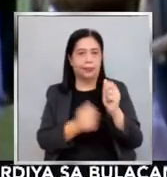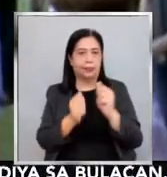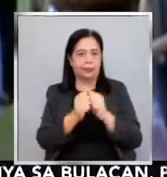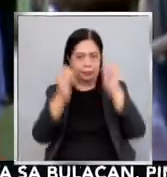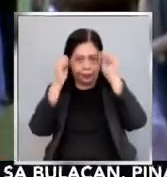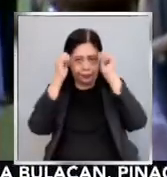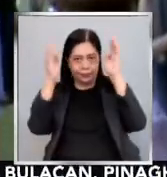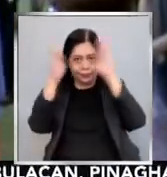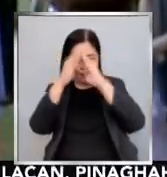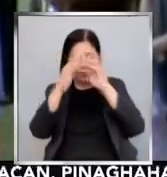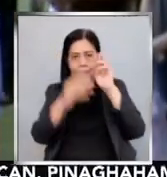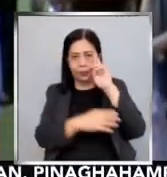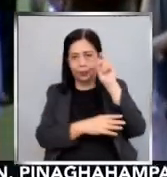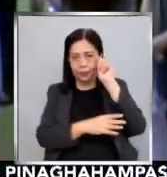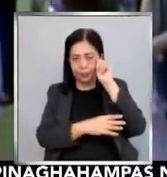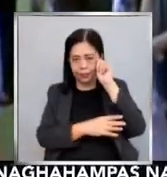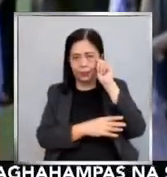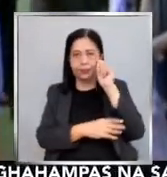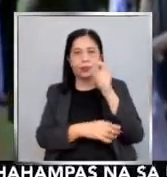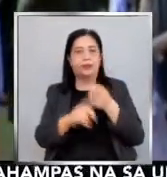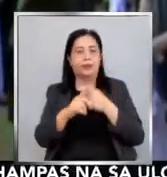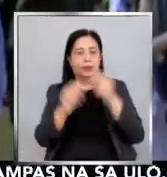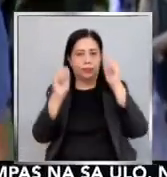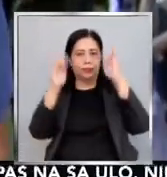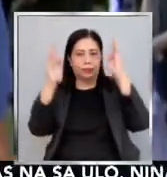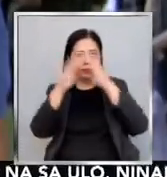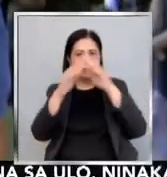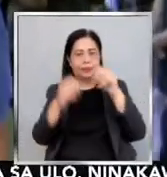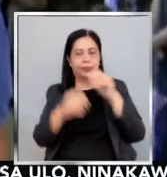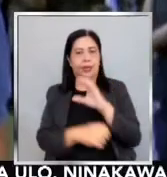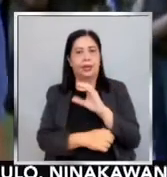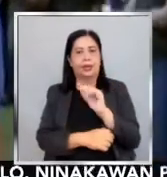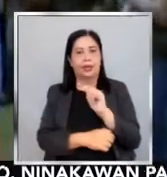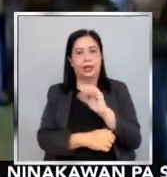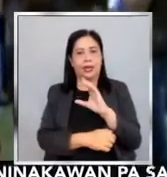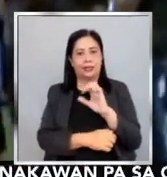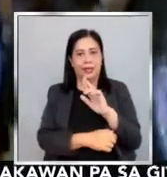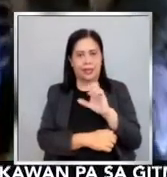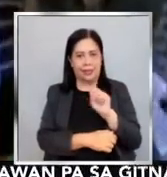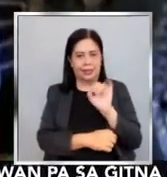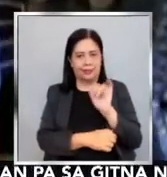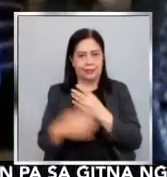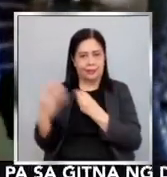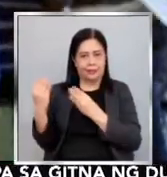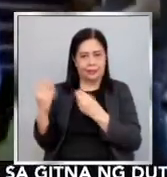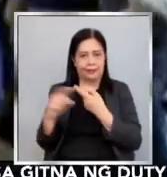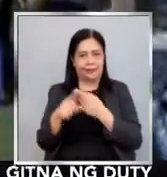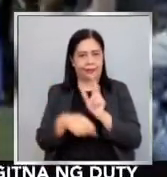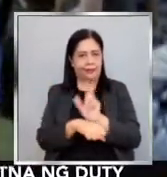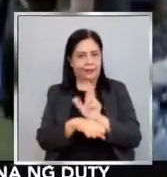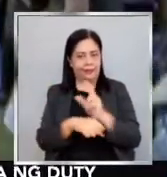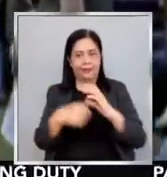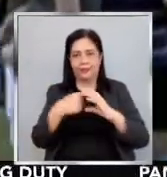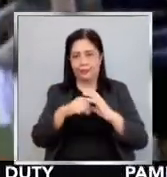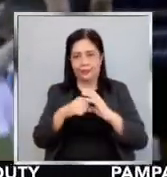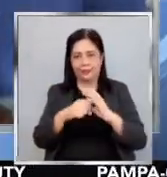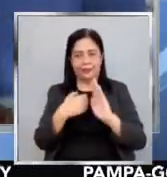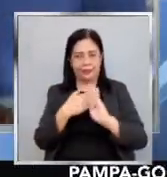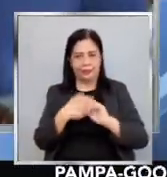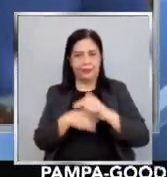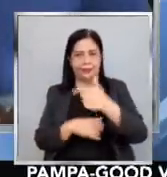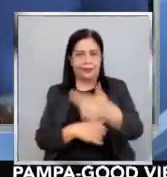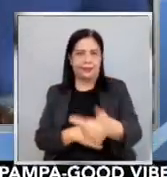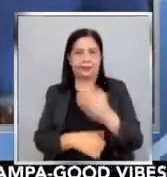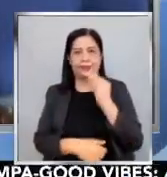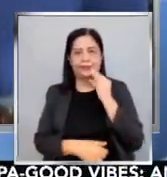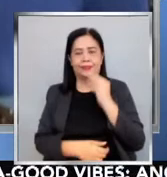Rolando Triaterona ng Archdiocese of Cáceres. At yan ang latest mula rito sa Naga City, Camarines Sur. Balik sa iyo, Maris.